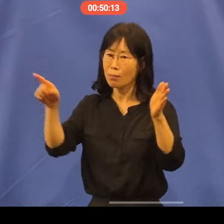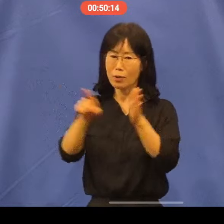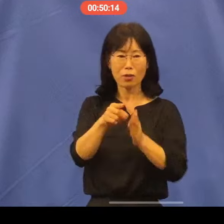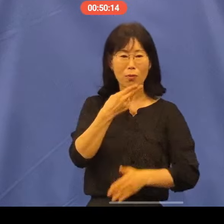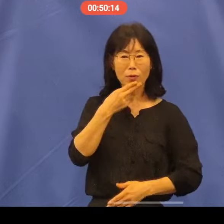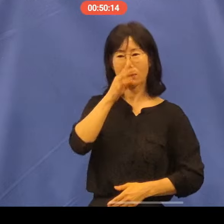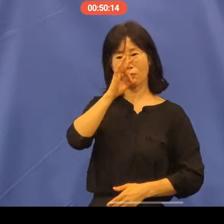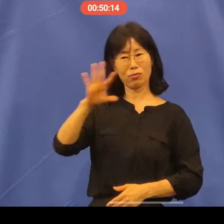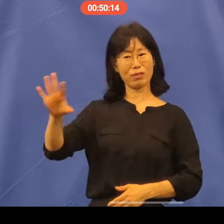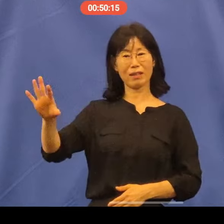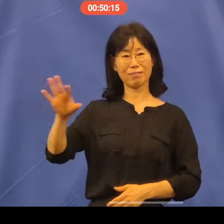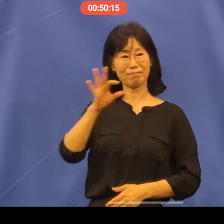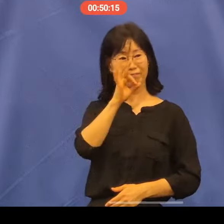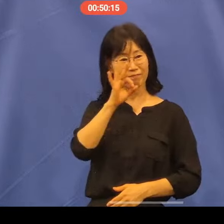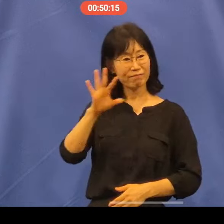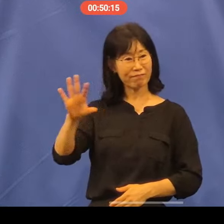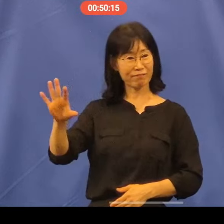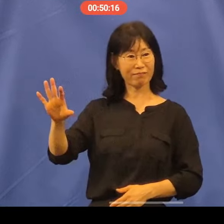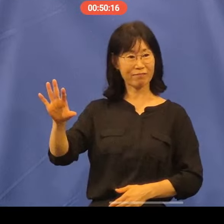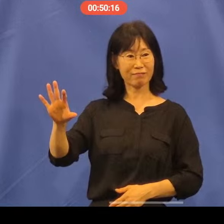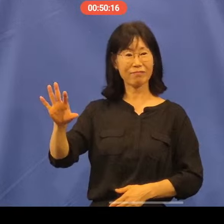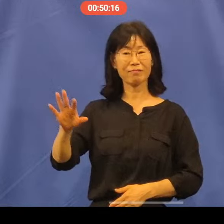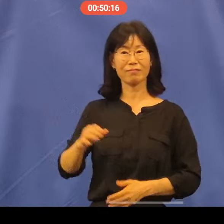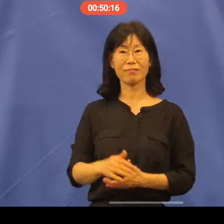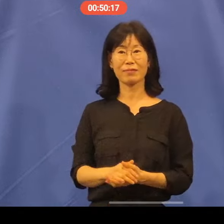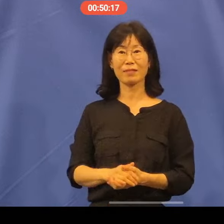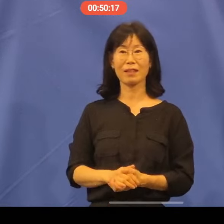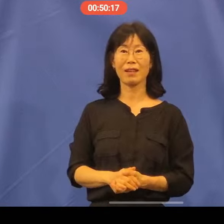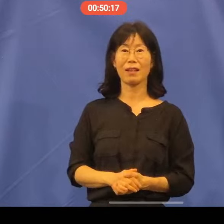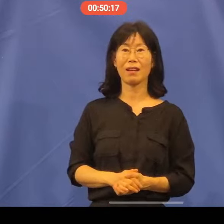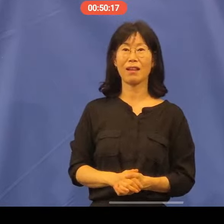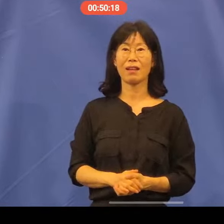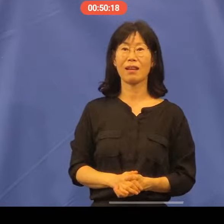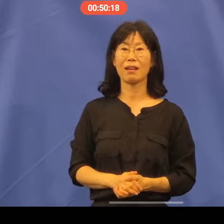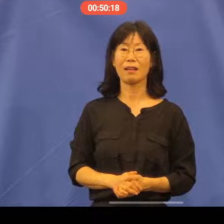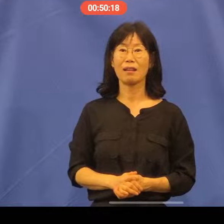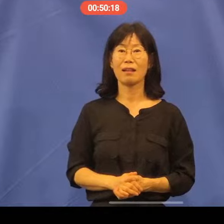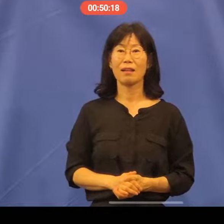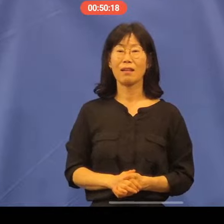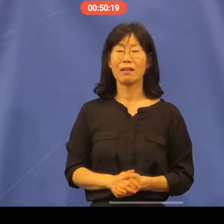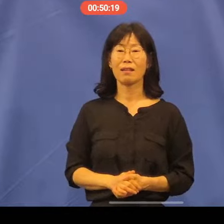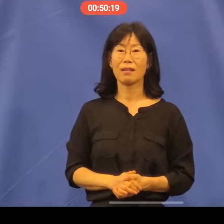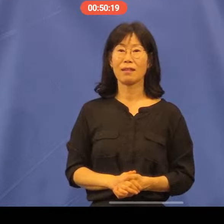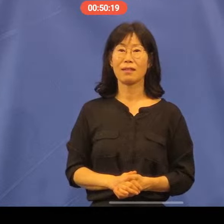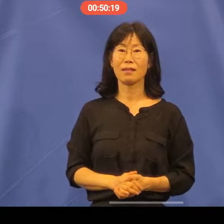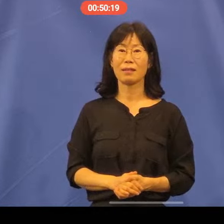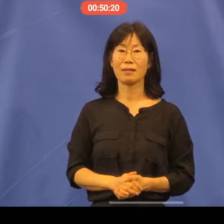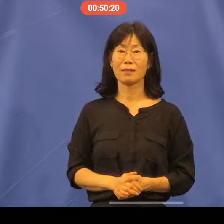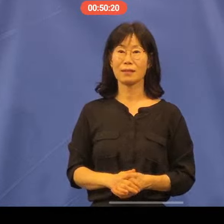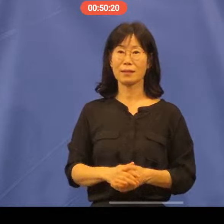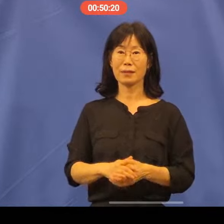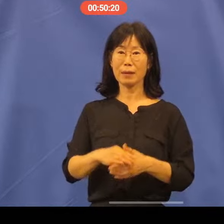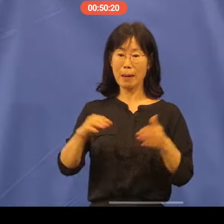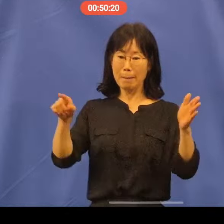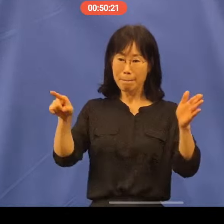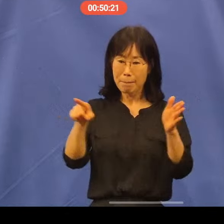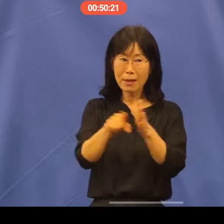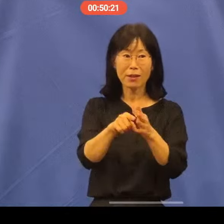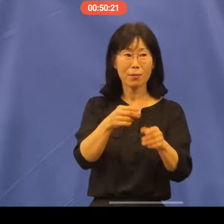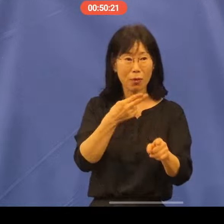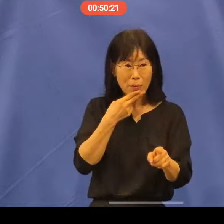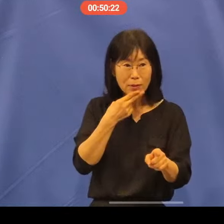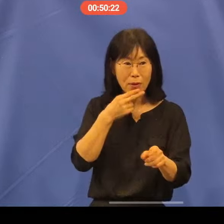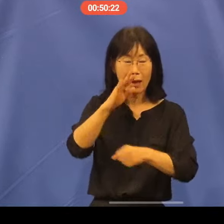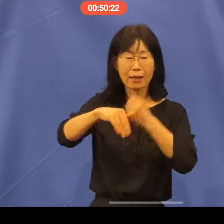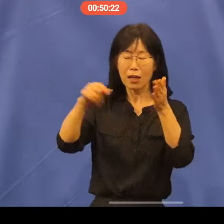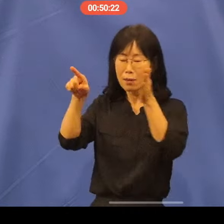여러분, 믿음이 없으면 어때요? 눈에 보이는 것만 쫓겠죠. 어떻게 하나님을 의지하겠어요? 그러니까 보이는 것에만 다 하는